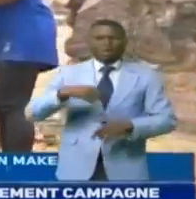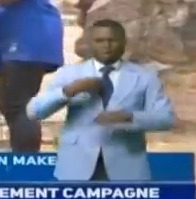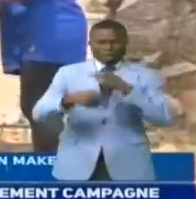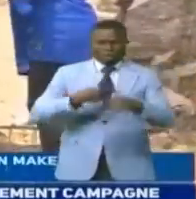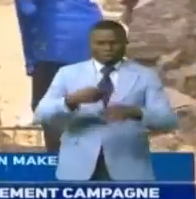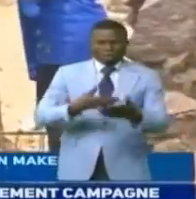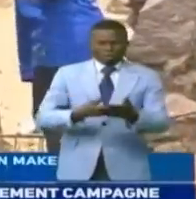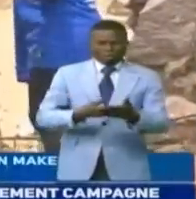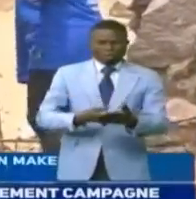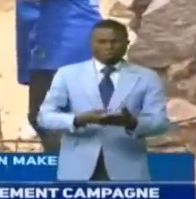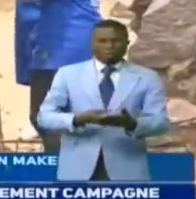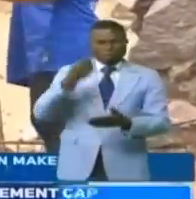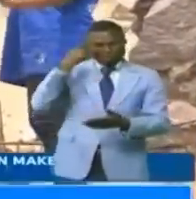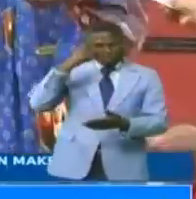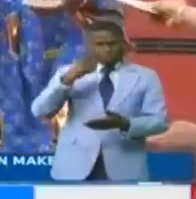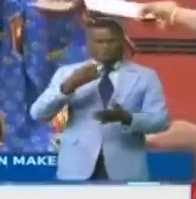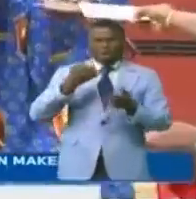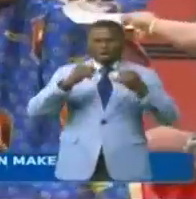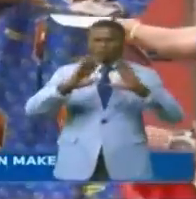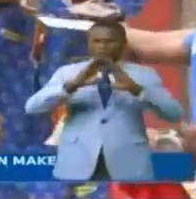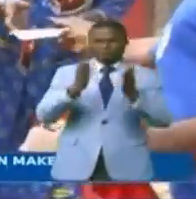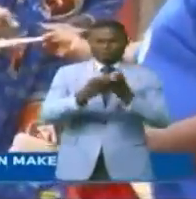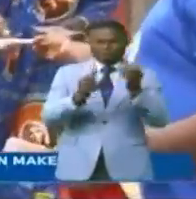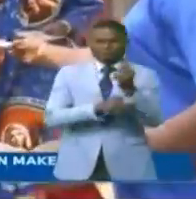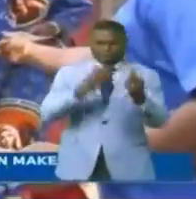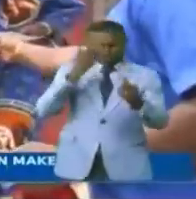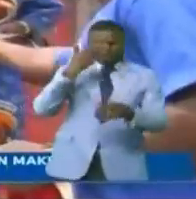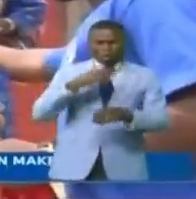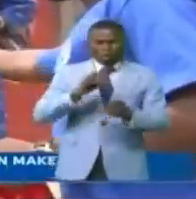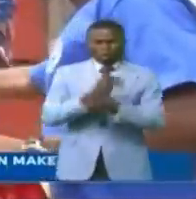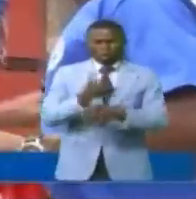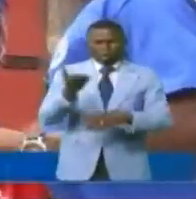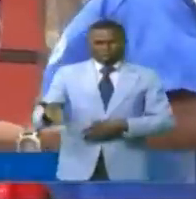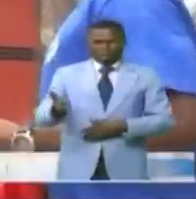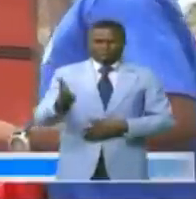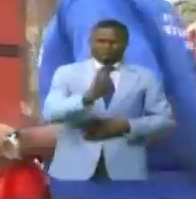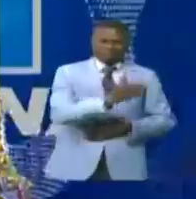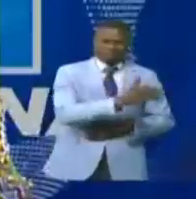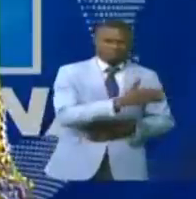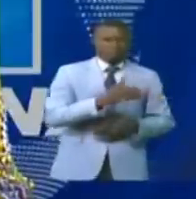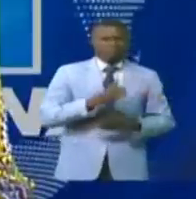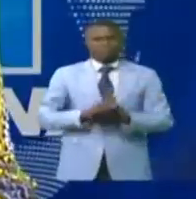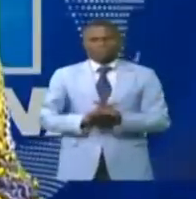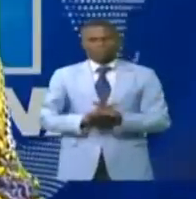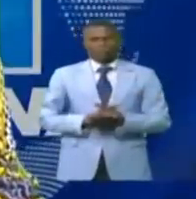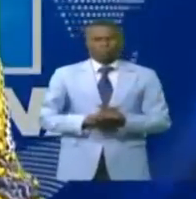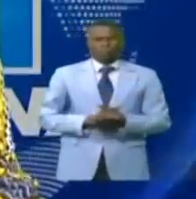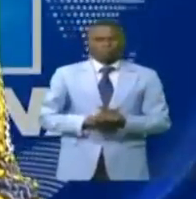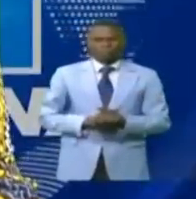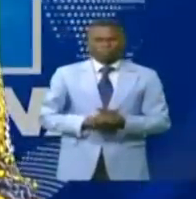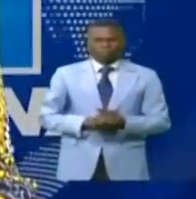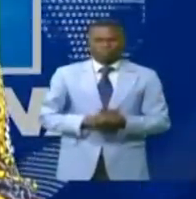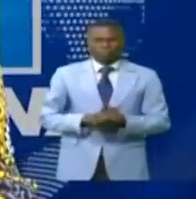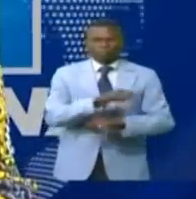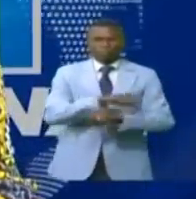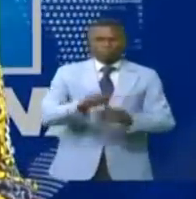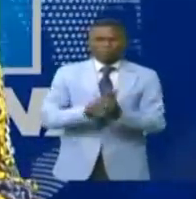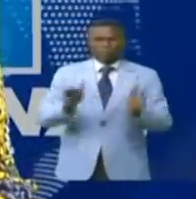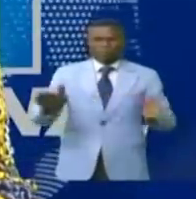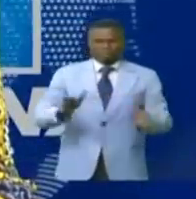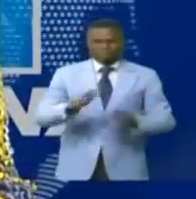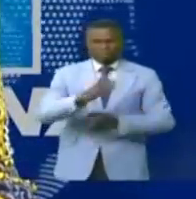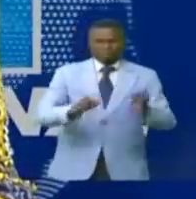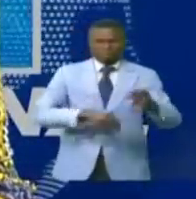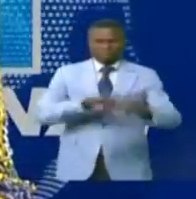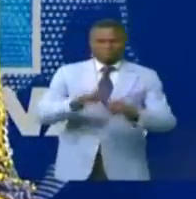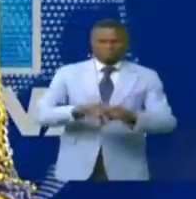lancée. C'est là pour instruire les habitants sur les dangers de l'automédication. La Direction générale de la Caisse